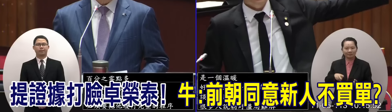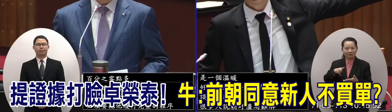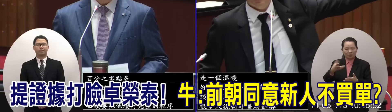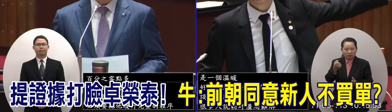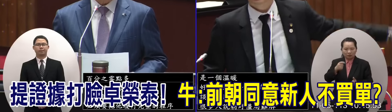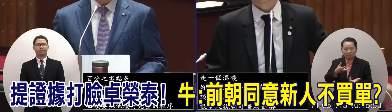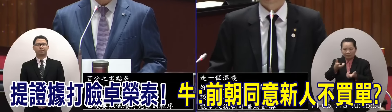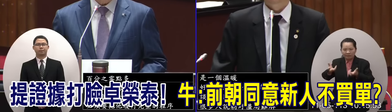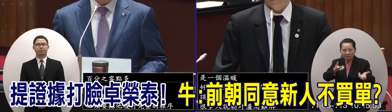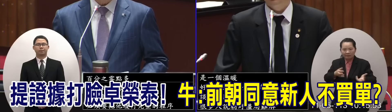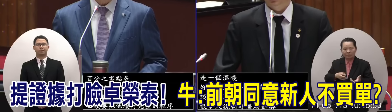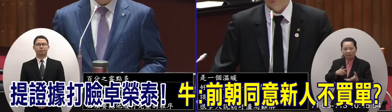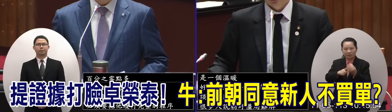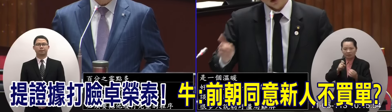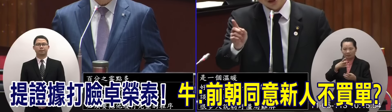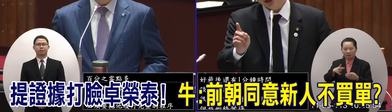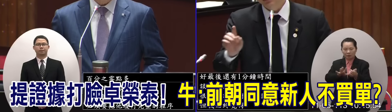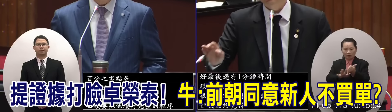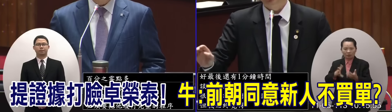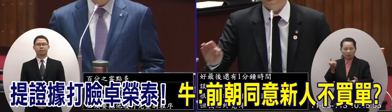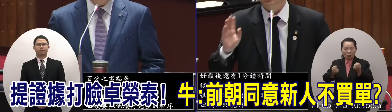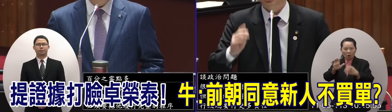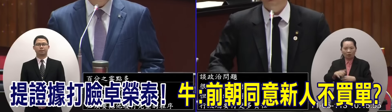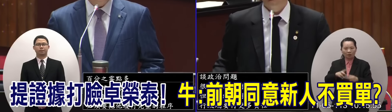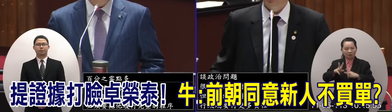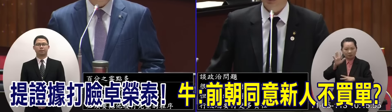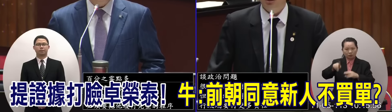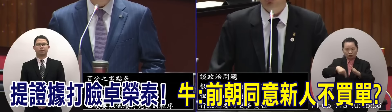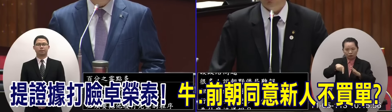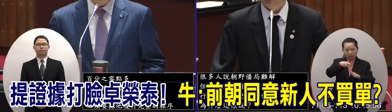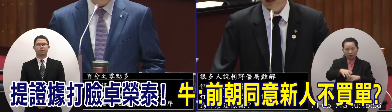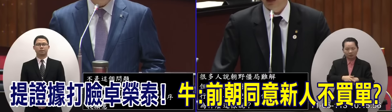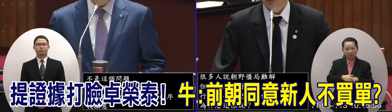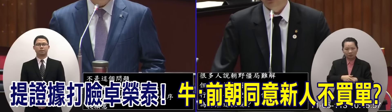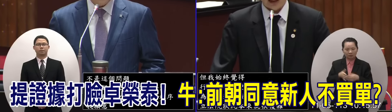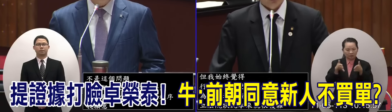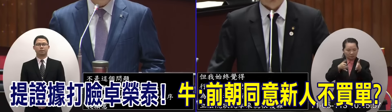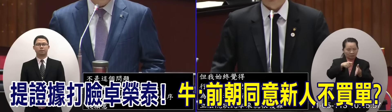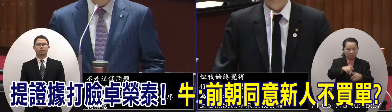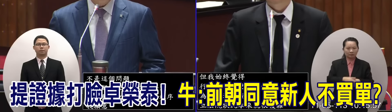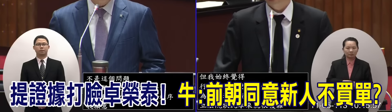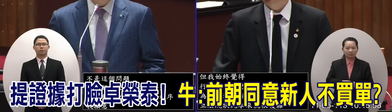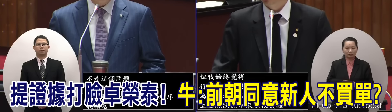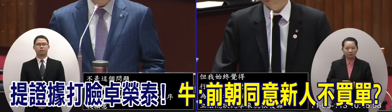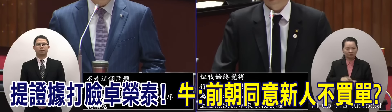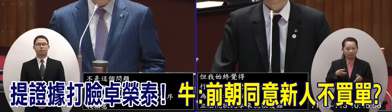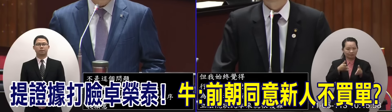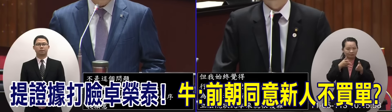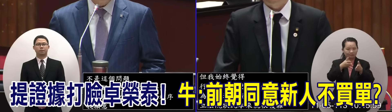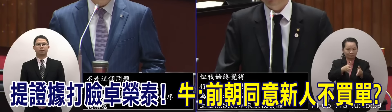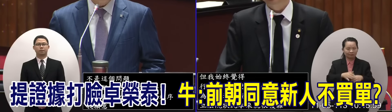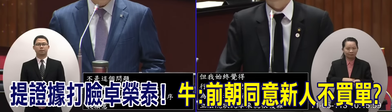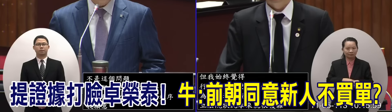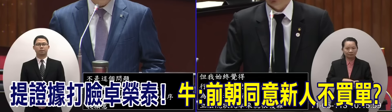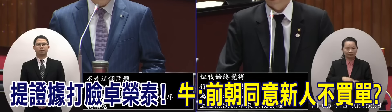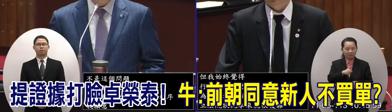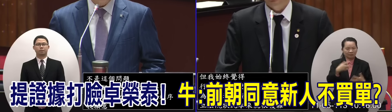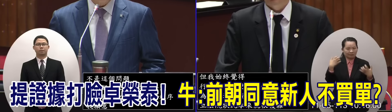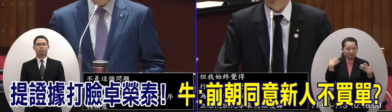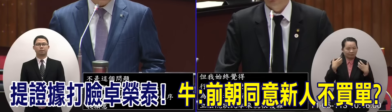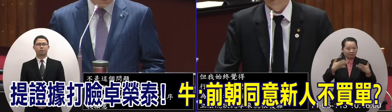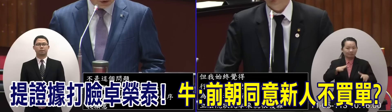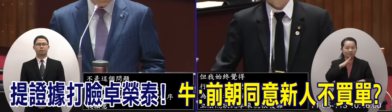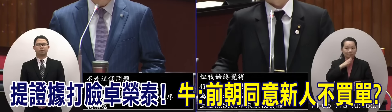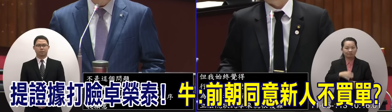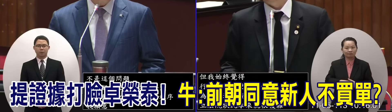分拆在113个委员的手上，可是行政权是相对集中的。享有相对集中优势的人，难道不应该负起更多的责